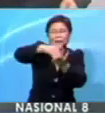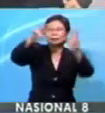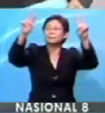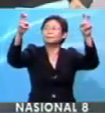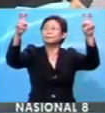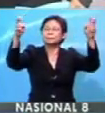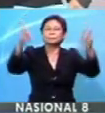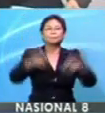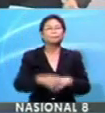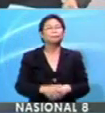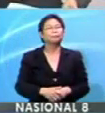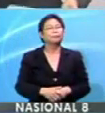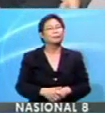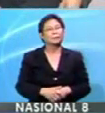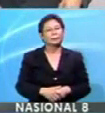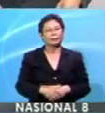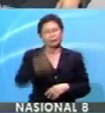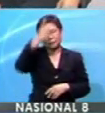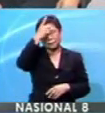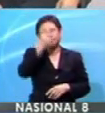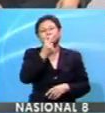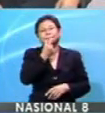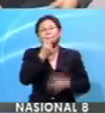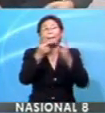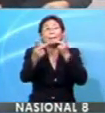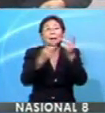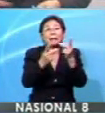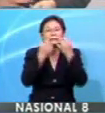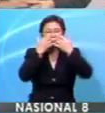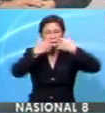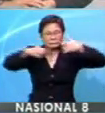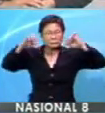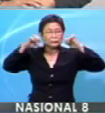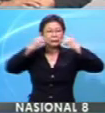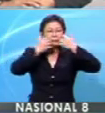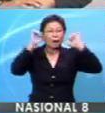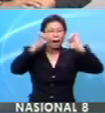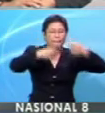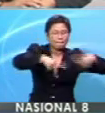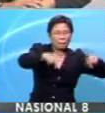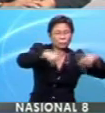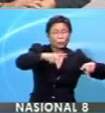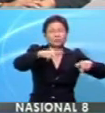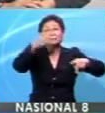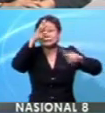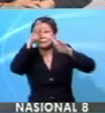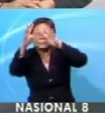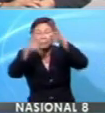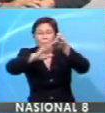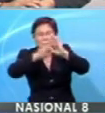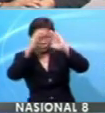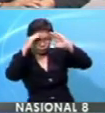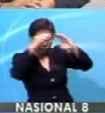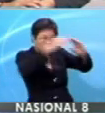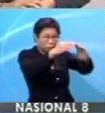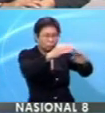yang Dalam pada itu Datuk Seri Ahmad shabri berkata keboleh pasaran sesebuah kandungan kreatif harus menjadi fokus